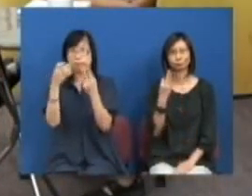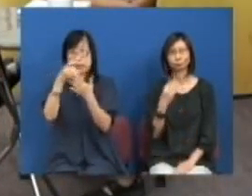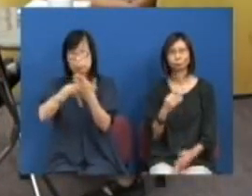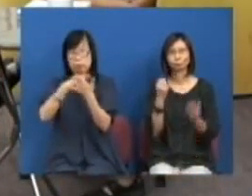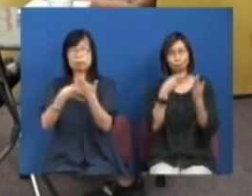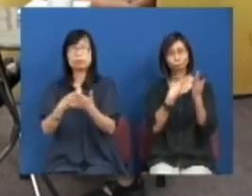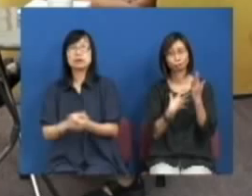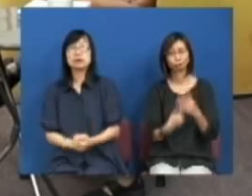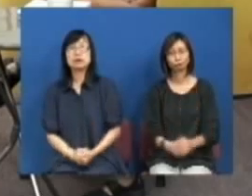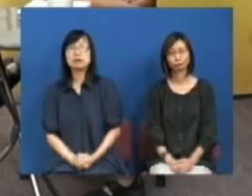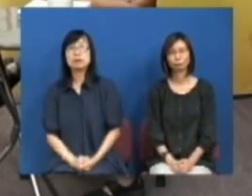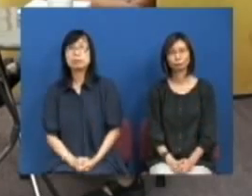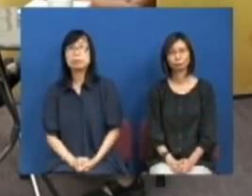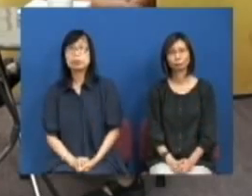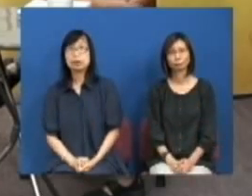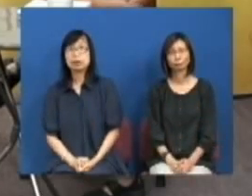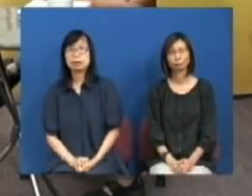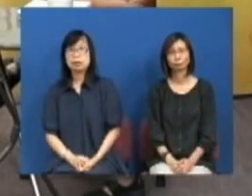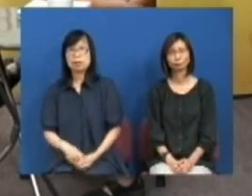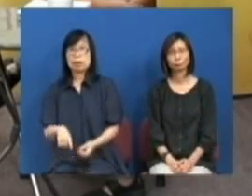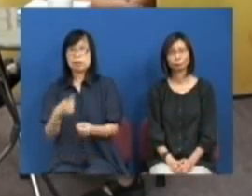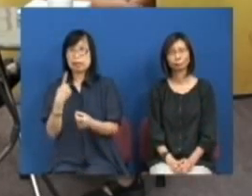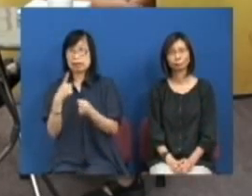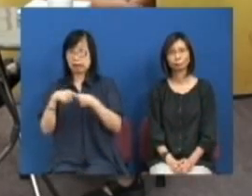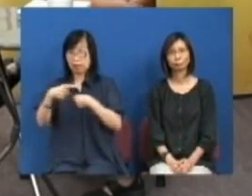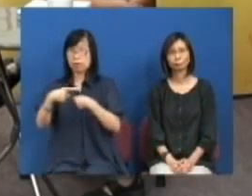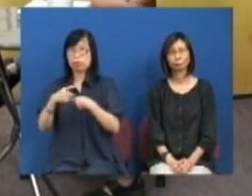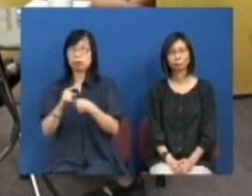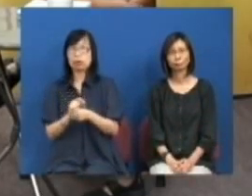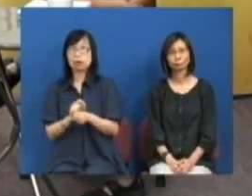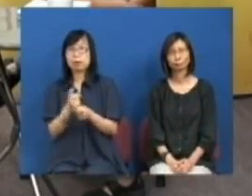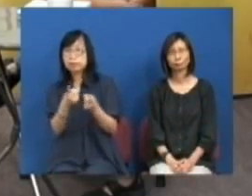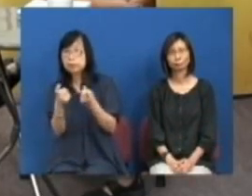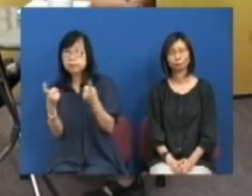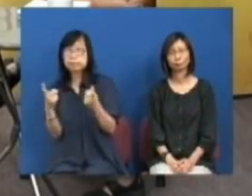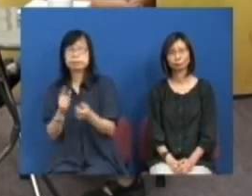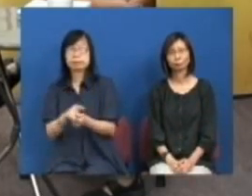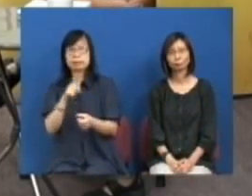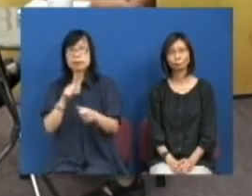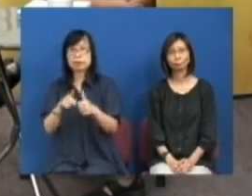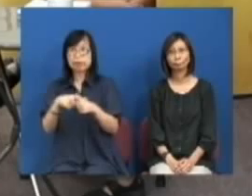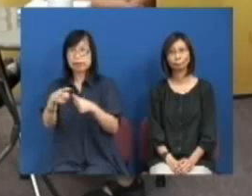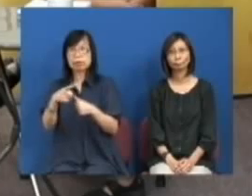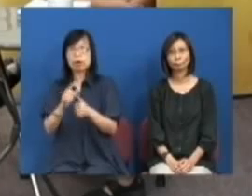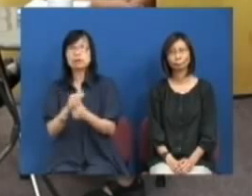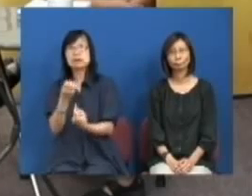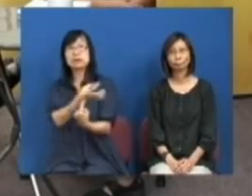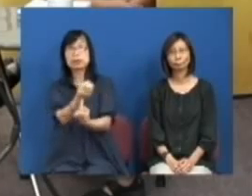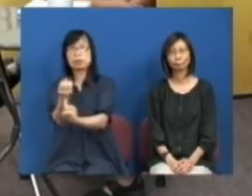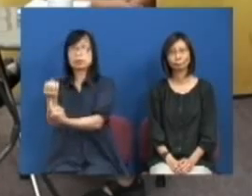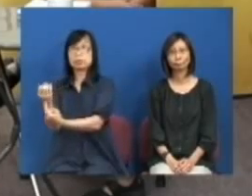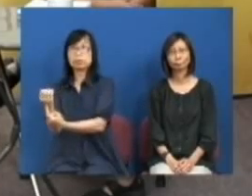23条，这个是第一个对他的挑战，就是说如果你说要立23条，你看看你唯一有多少点烛光是反